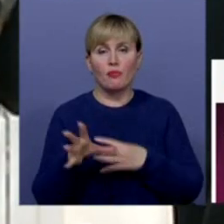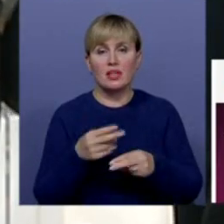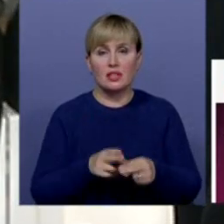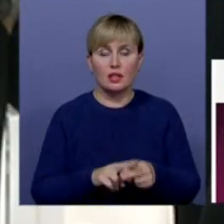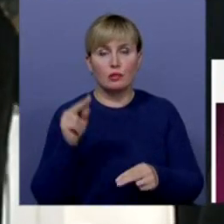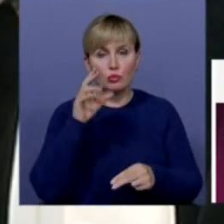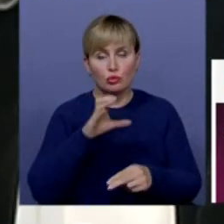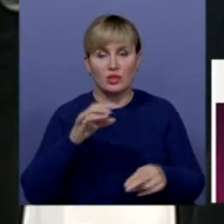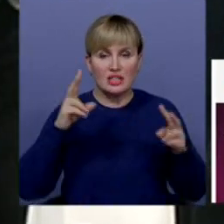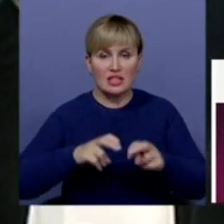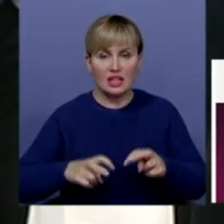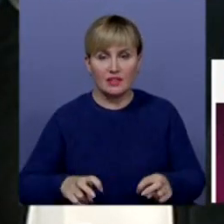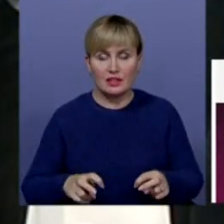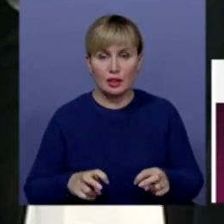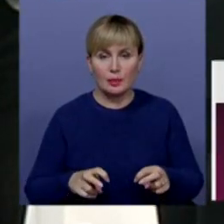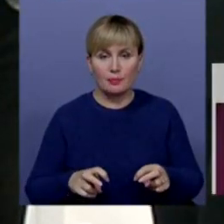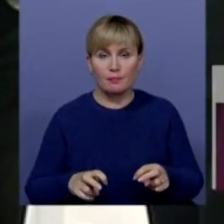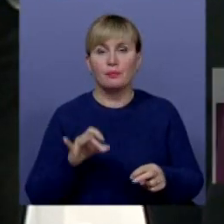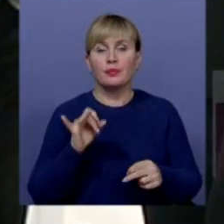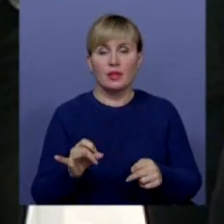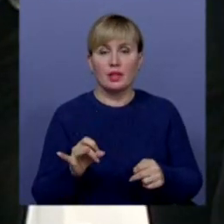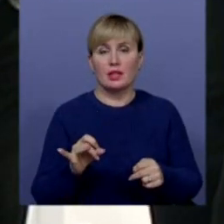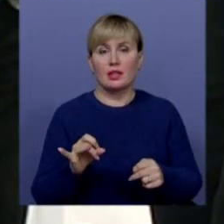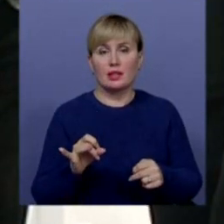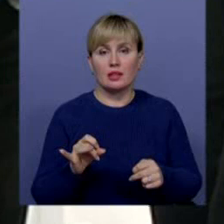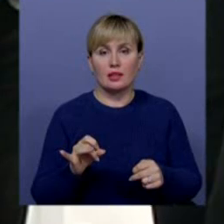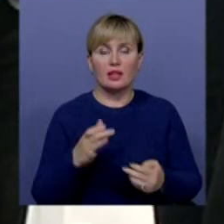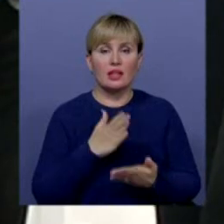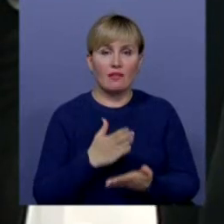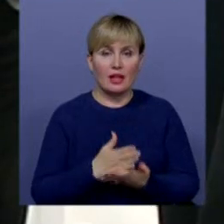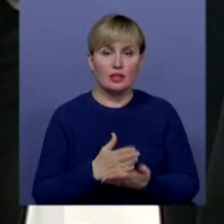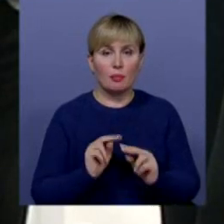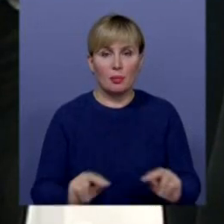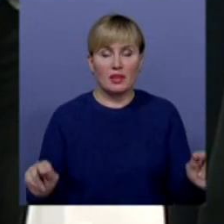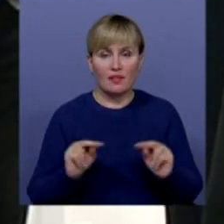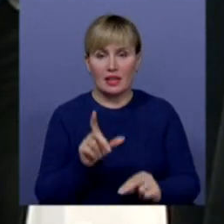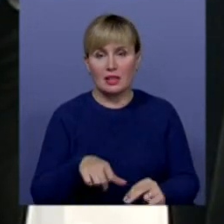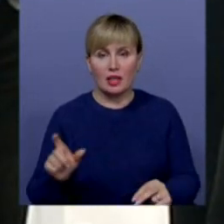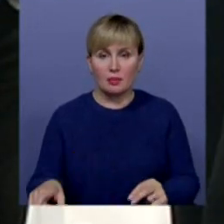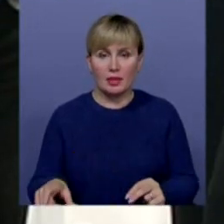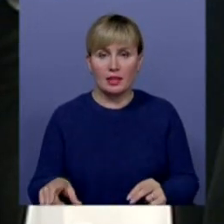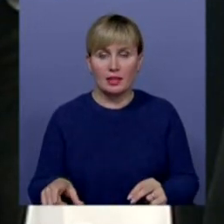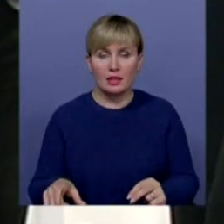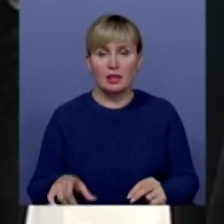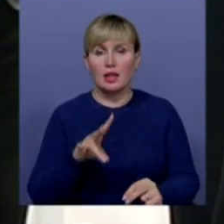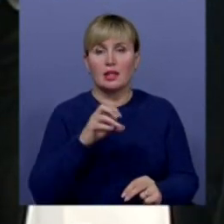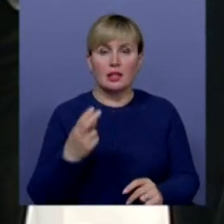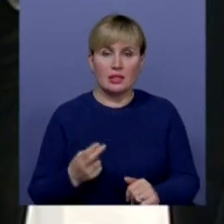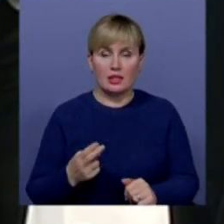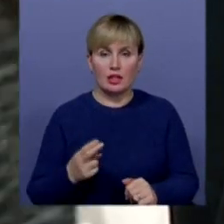ученые, исследователи и являются преподавателями в